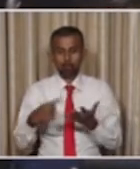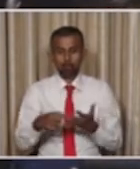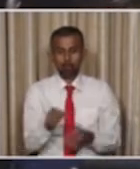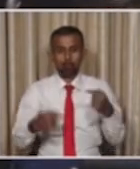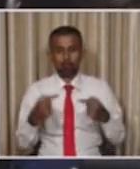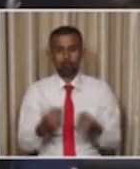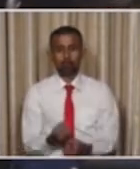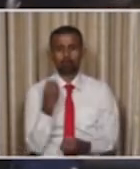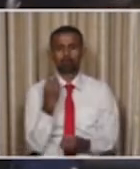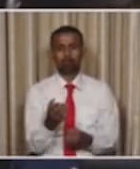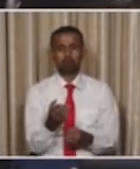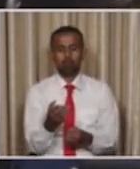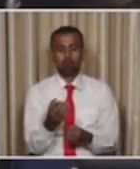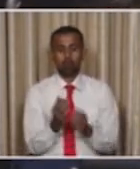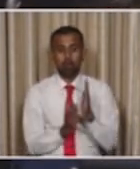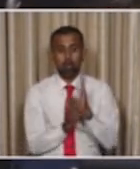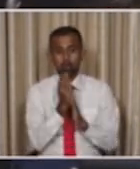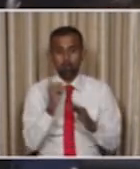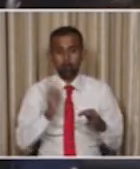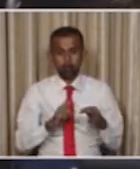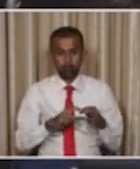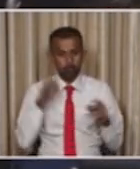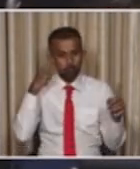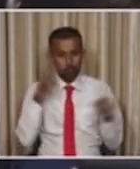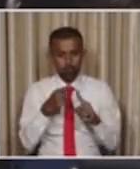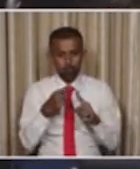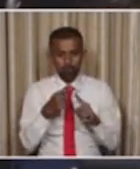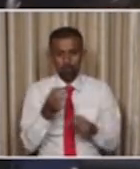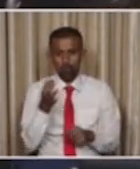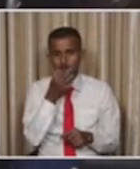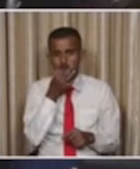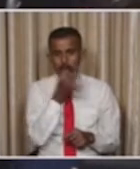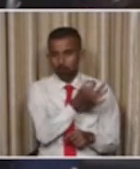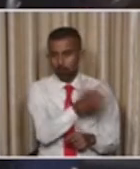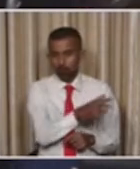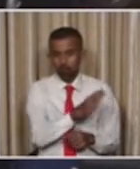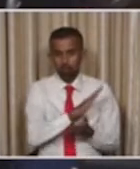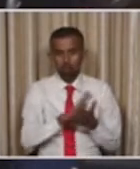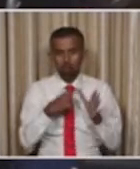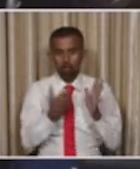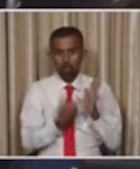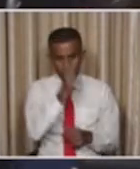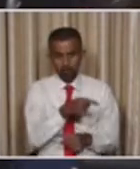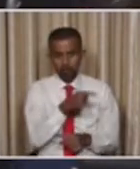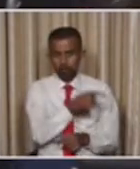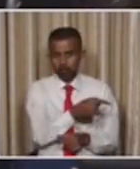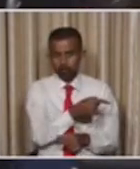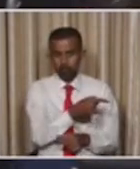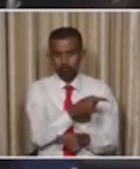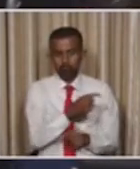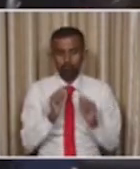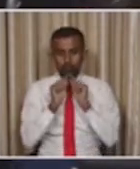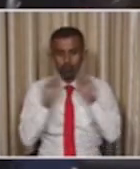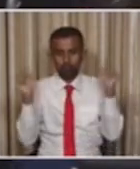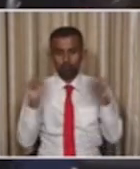දුන්න විවාදයක්. ඒ වරප්‍රසාද ප්‍රශ්නය සම්බන්ධව ඒකෙන් චෝදනා එල්ල කරපු ගරු හර්ෂදී සිල්වා මැතිතුමාට ප්‍රකාශයක්